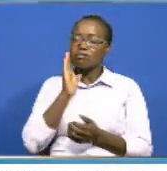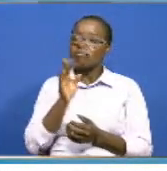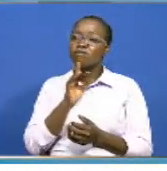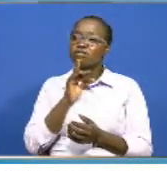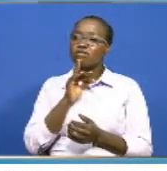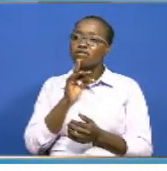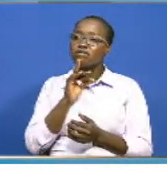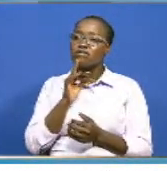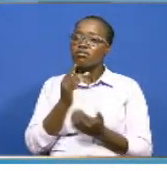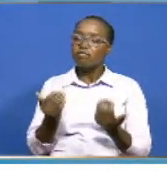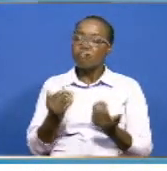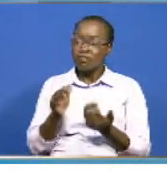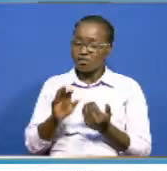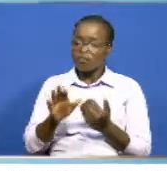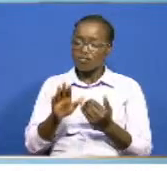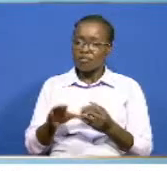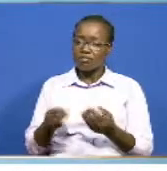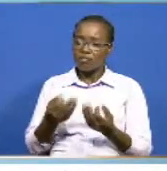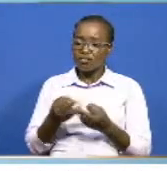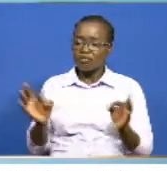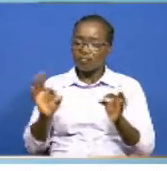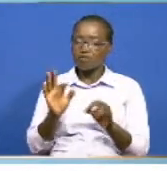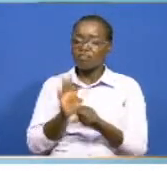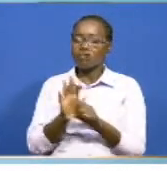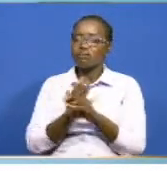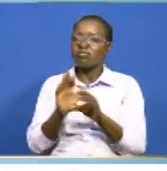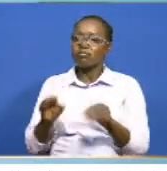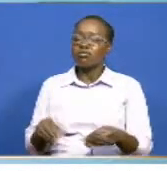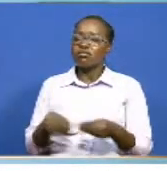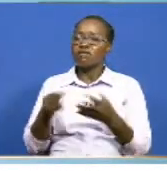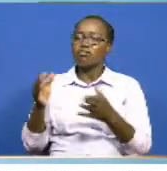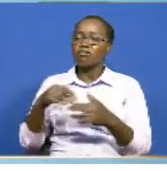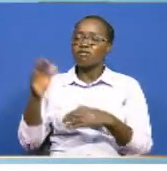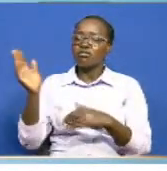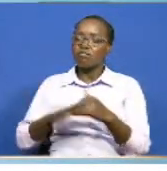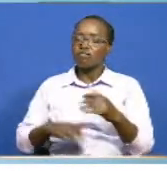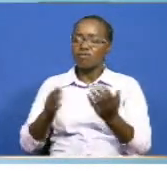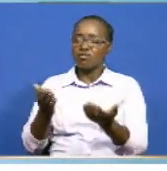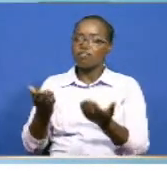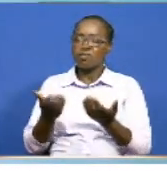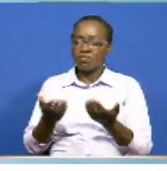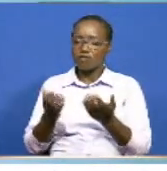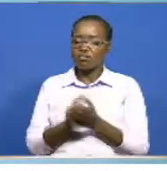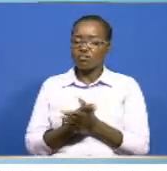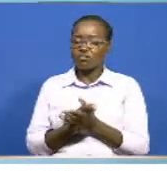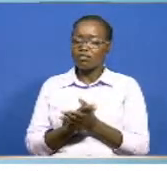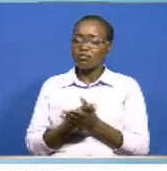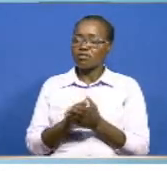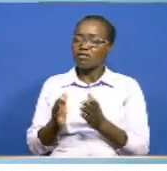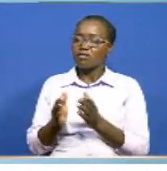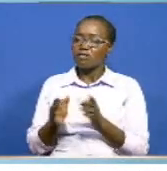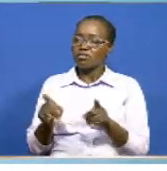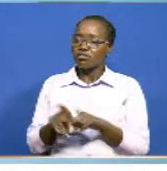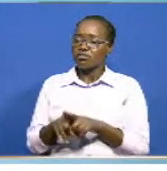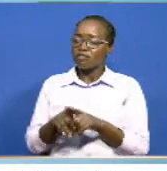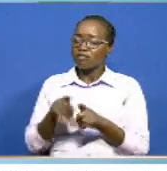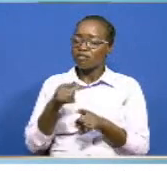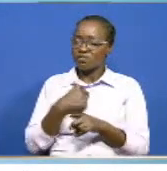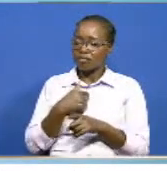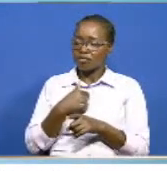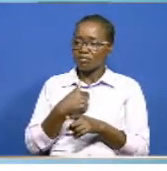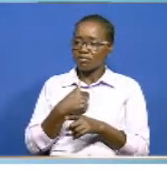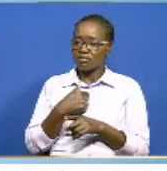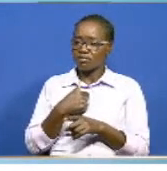kupea watoto wao uhuru zaidi ya vile ambavyo wanatakikana. Na mimi ningeonelea kwamba